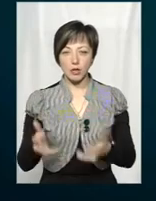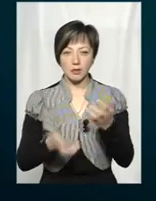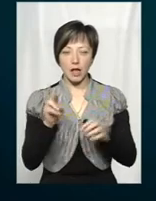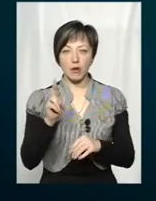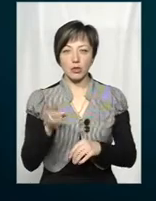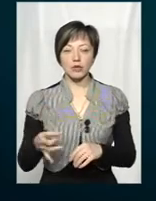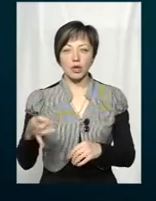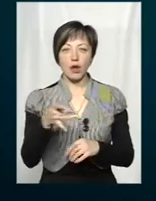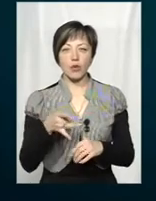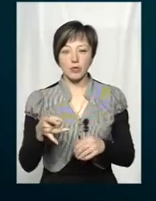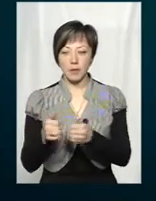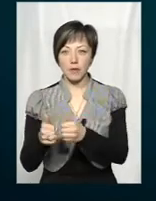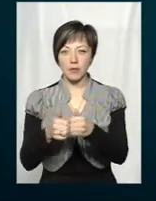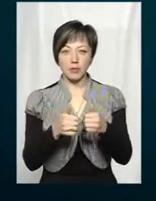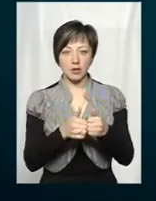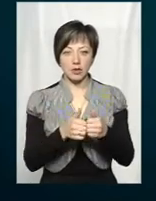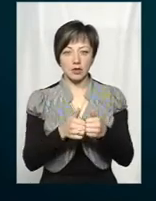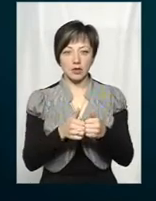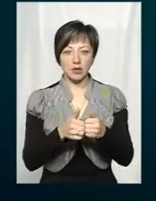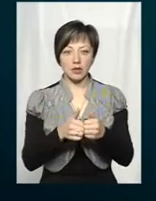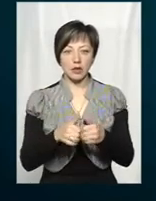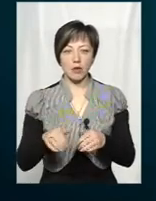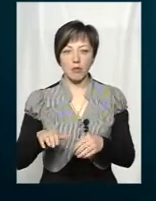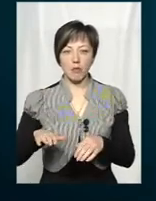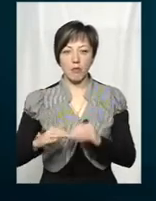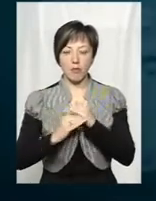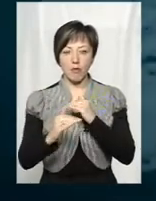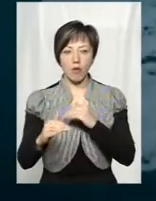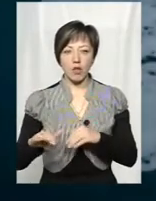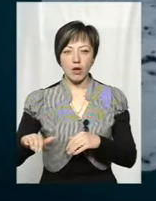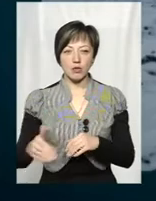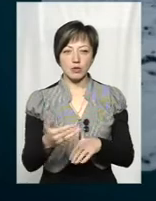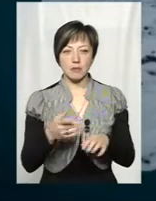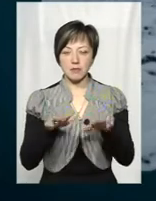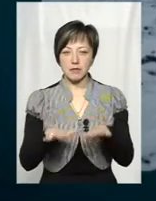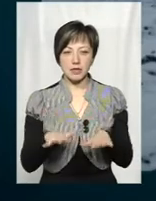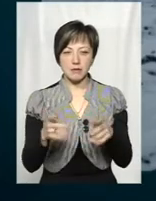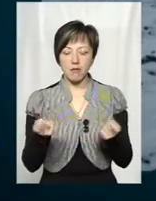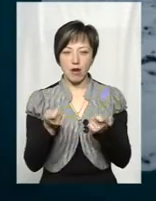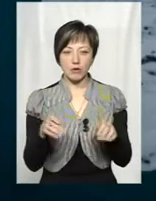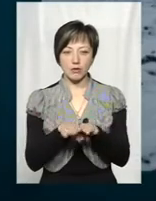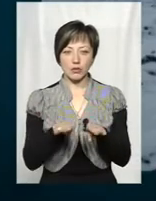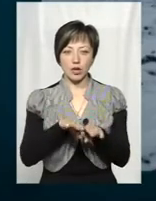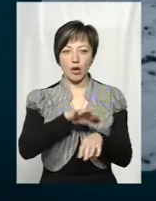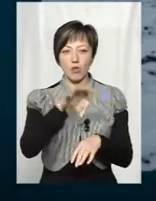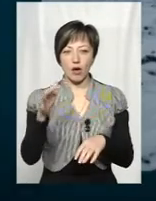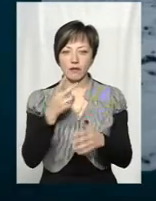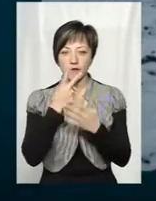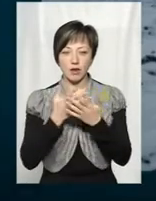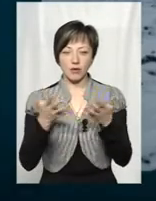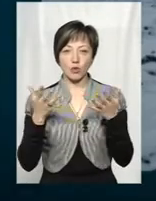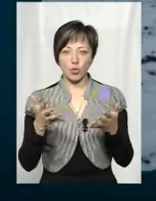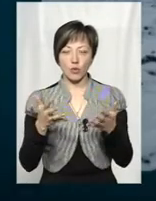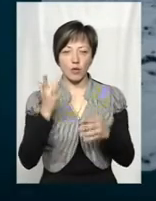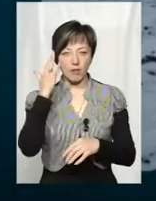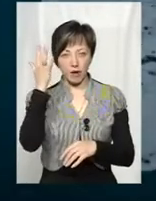Ярмолинецькому районі, от довкола рілля, поле розорене, от місце, прямо скажемо, от мало схоже на курган в такому вигляді, як ми